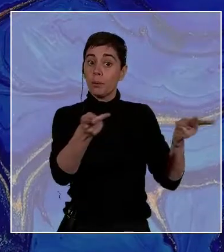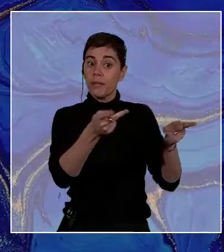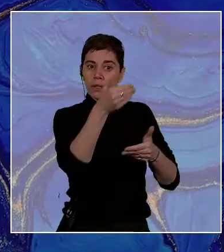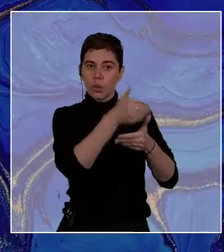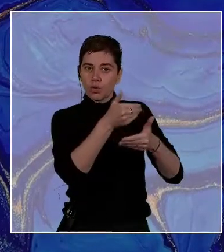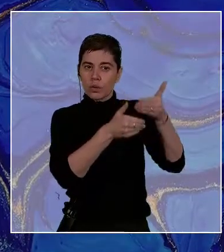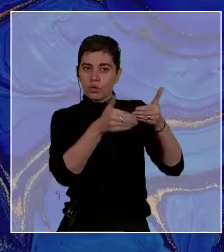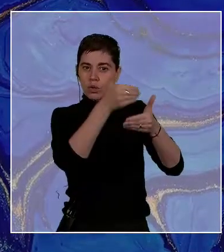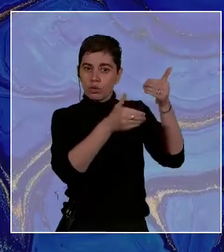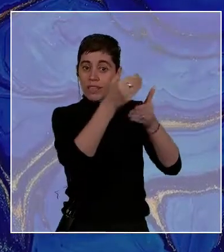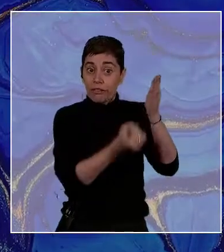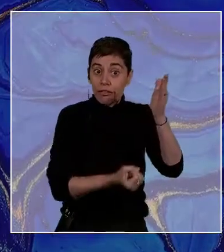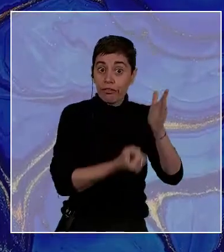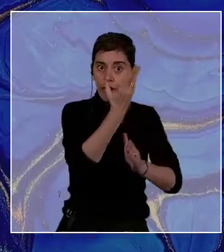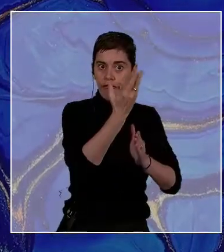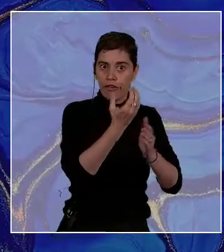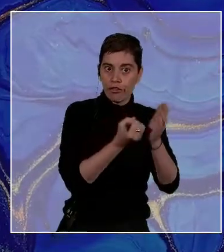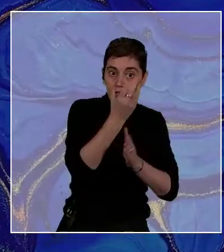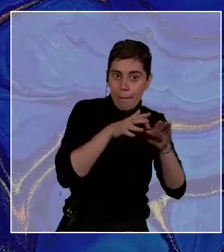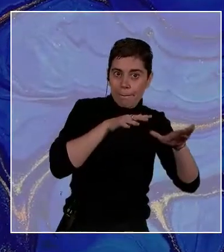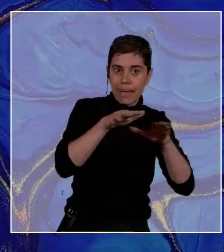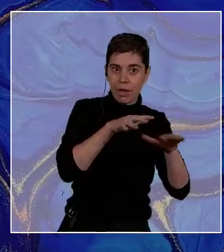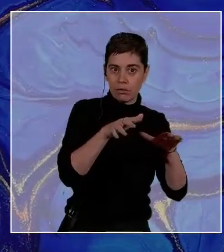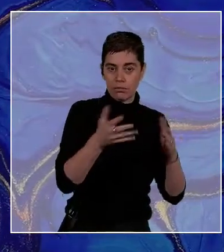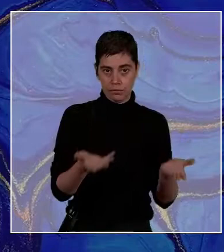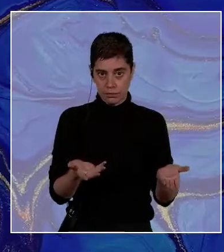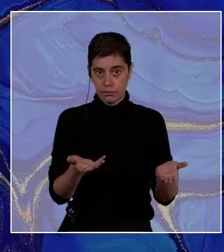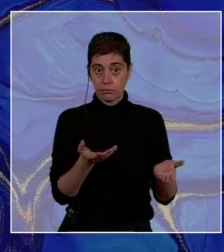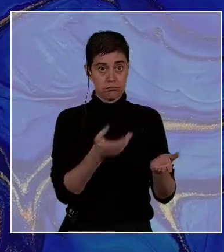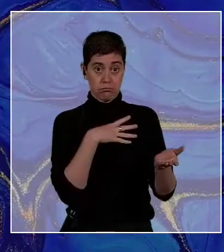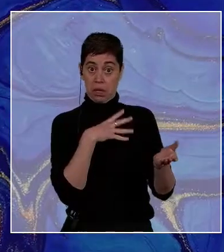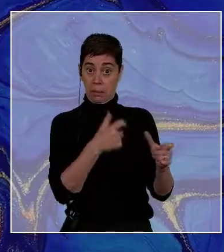bâtiments publics. Nous veillons à ce que tous les bâtiments existants